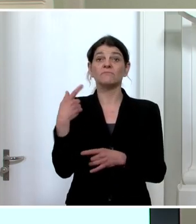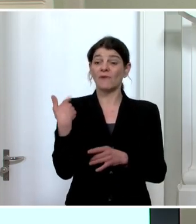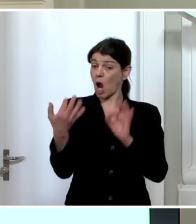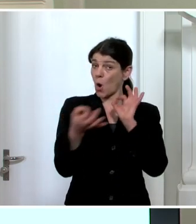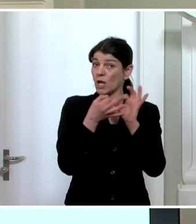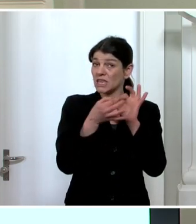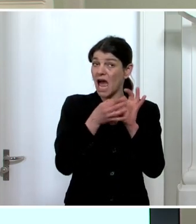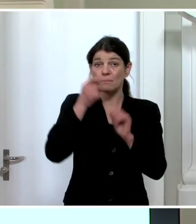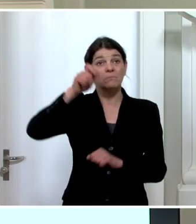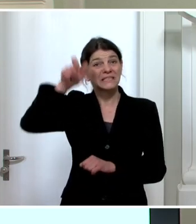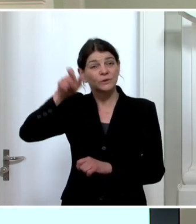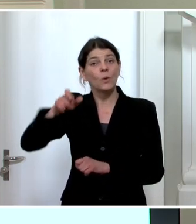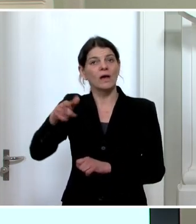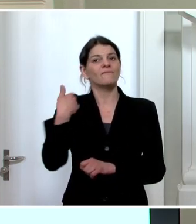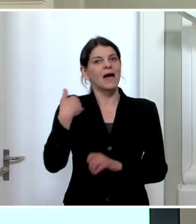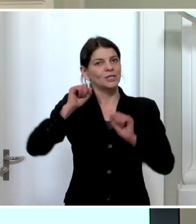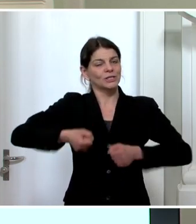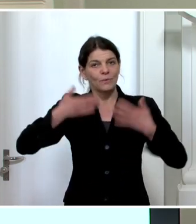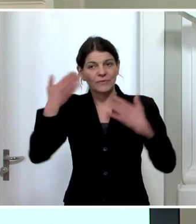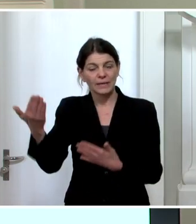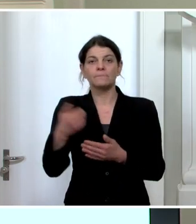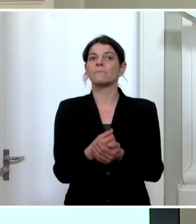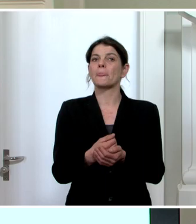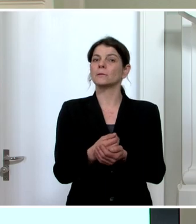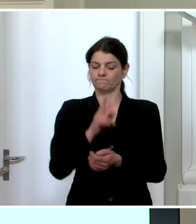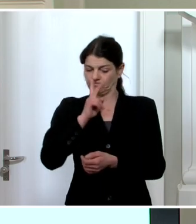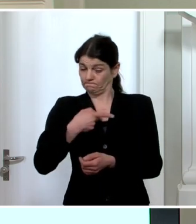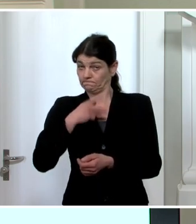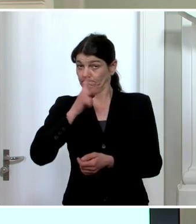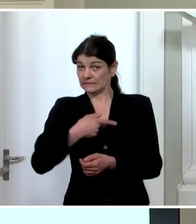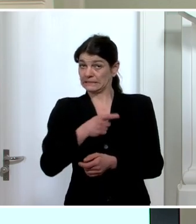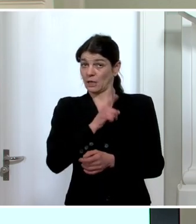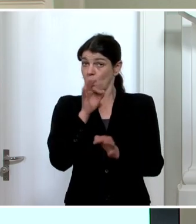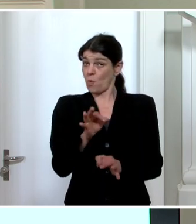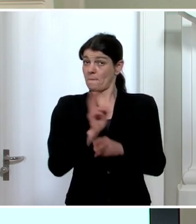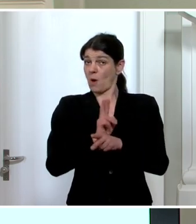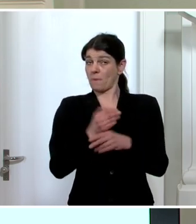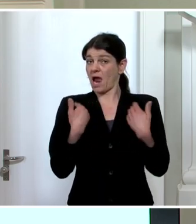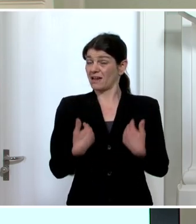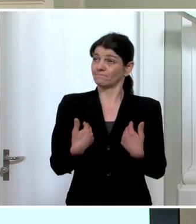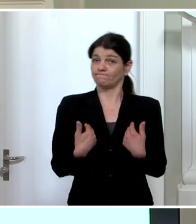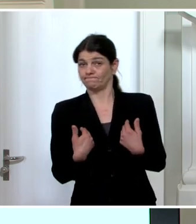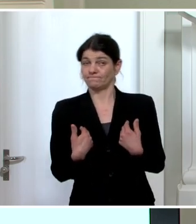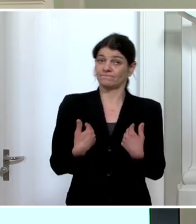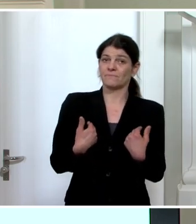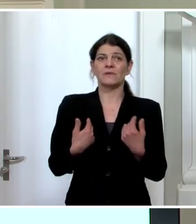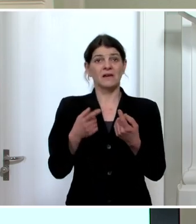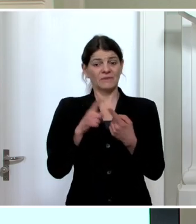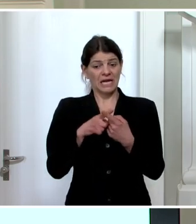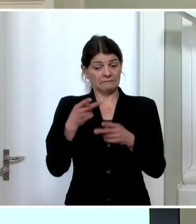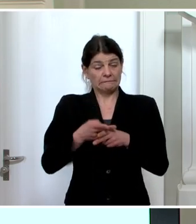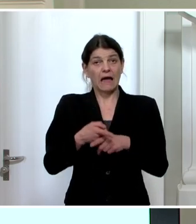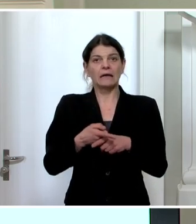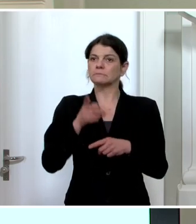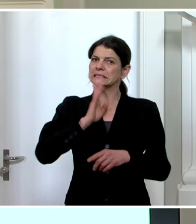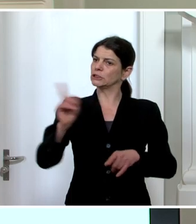die in den Skiferien waren, aufrufen dazu, sich selbst gut zu beobachten und sich, ja, wenn sie Symptome haben,